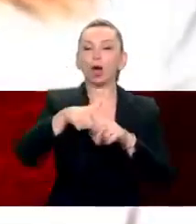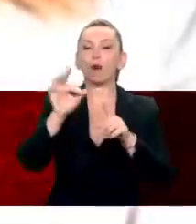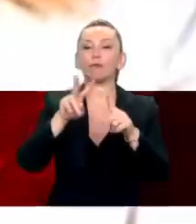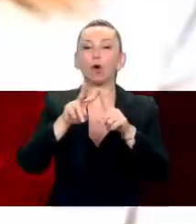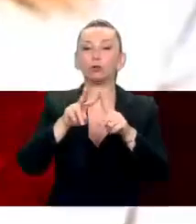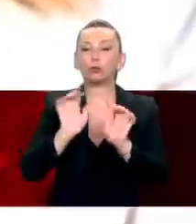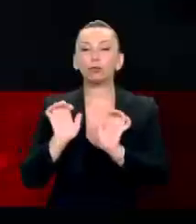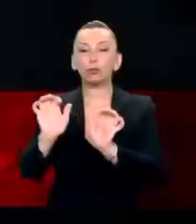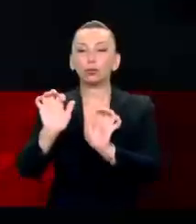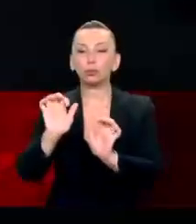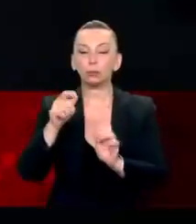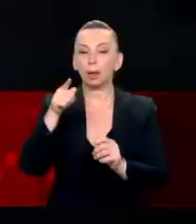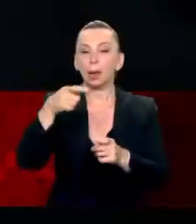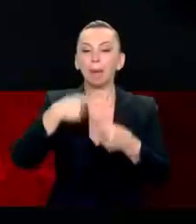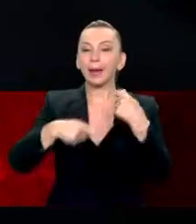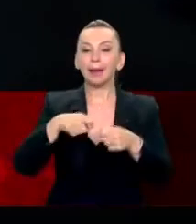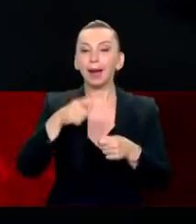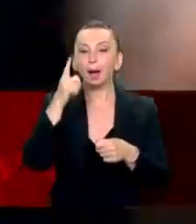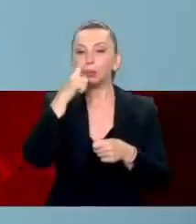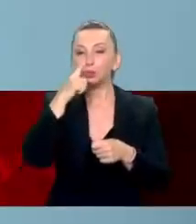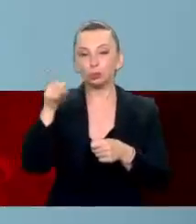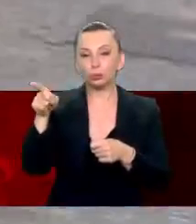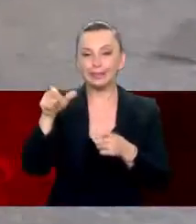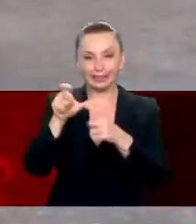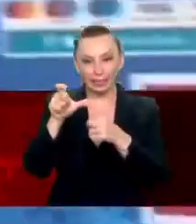aynı bankada çalışan bir başka şube müdürü.